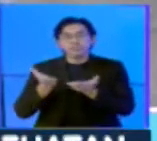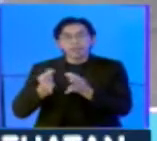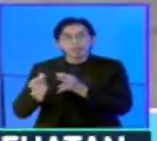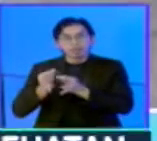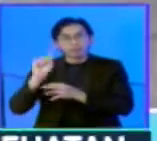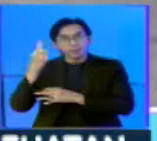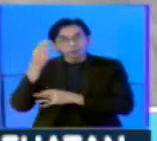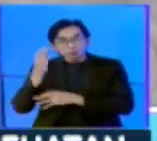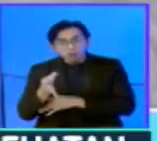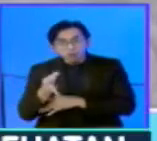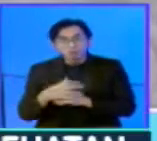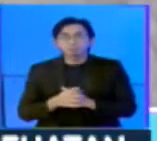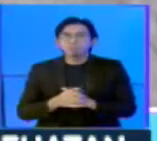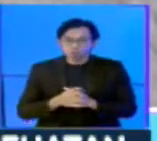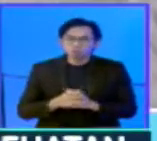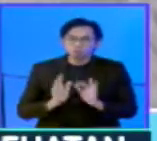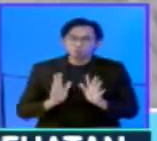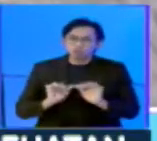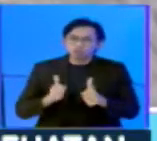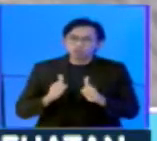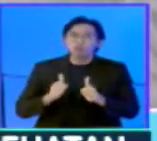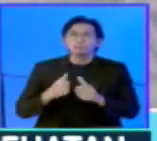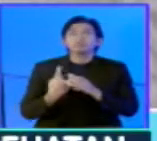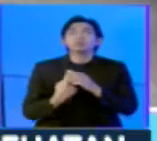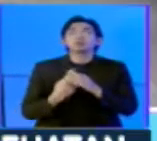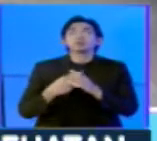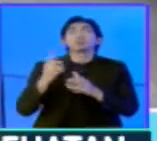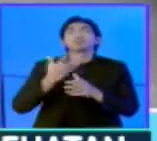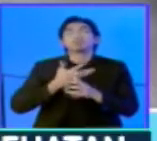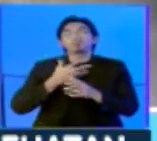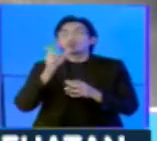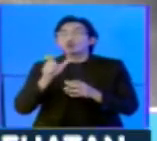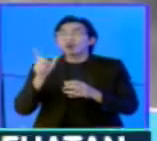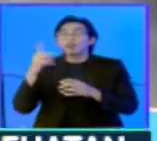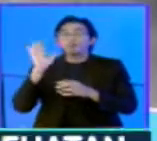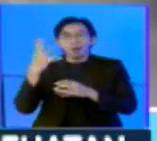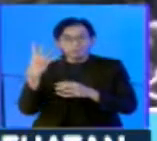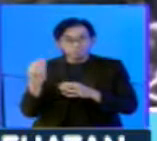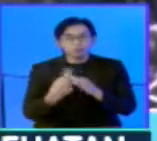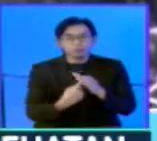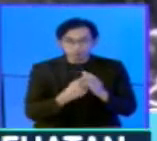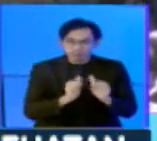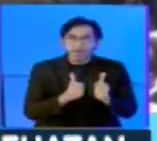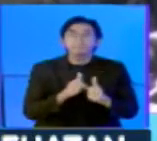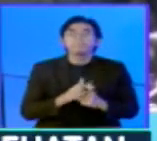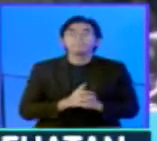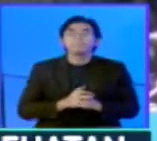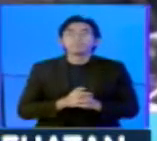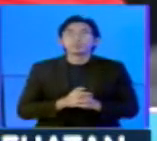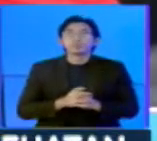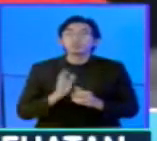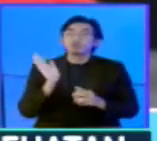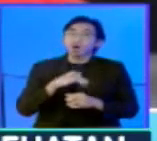sudah siapkan untuk karantina para pemudik yang nekat mudik. Karena sebenarnya mereka di daerah mudik atau mereka terpaksa mudik karena sudah di